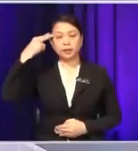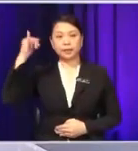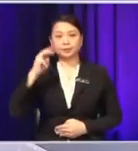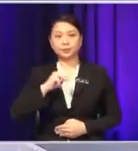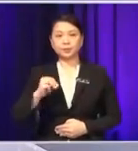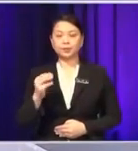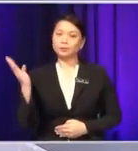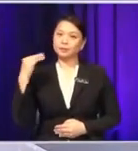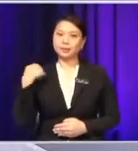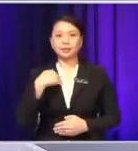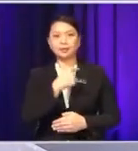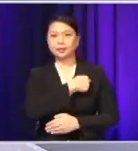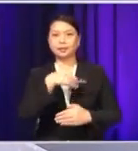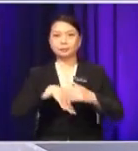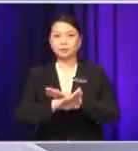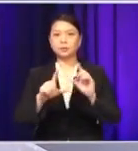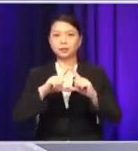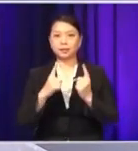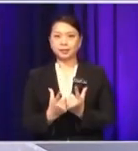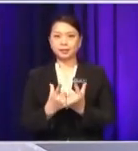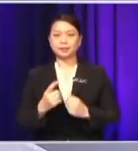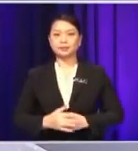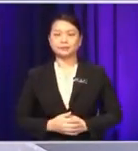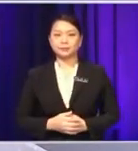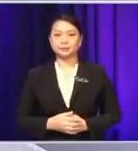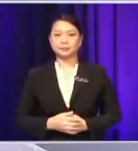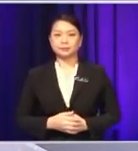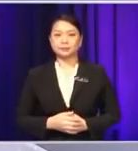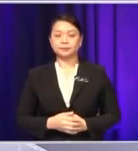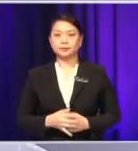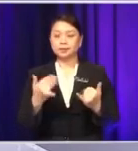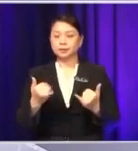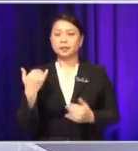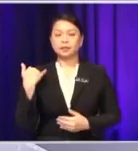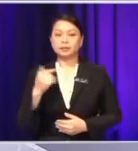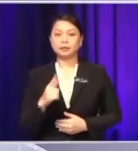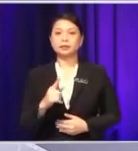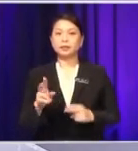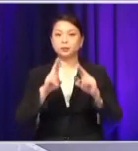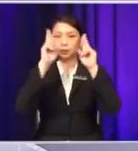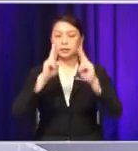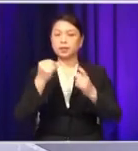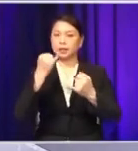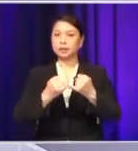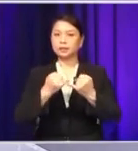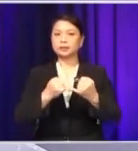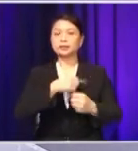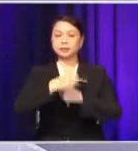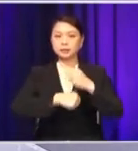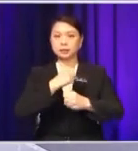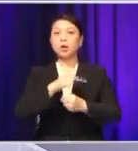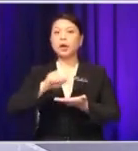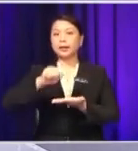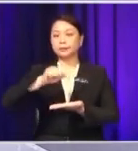Murid-murid, jom kita masuk kelas. Hari ini kita dalam suap pentaksiran sumatif bagi pelaksanaan ujian akhir sesi akademik. Daria masih lagi bersama-sama dengan Tuan